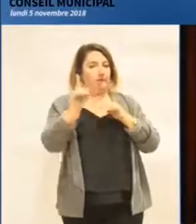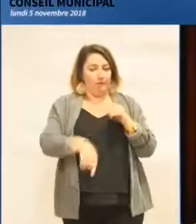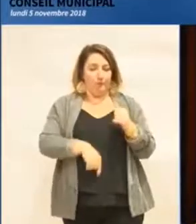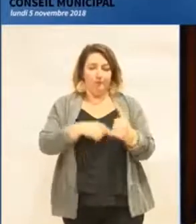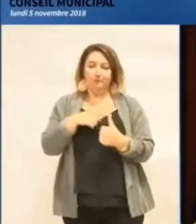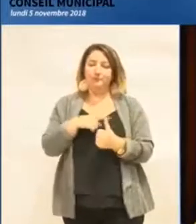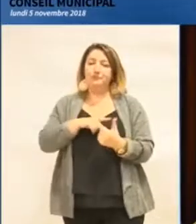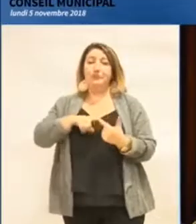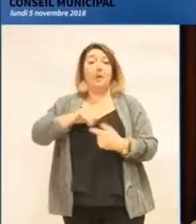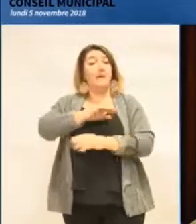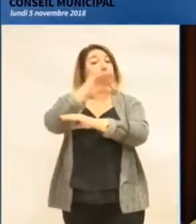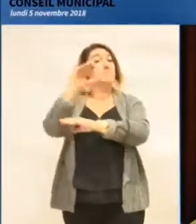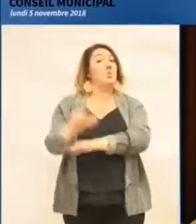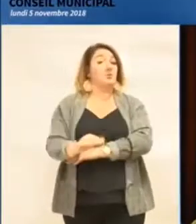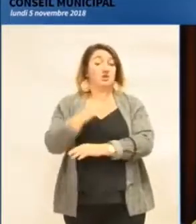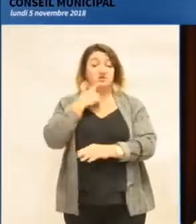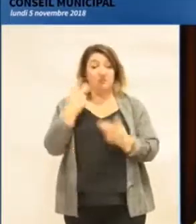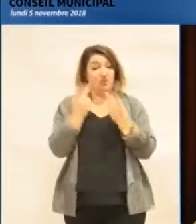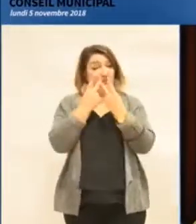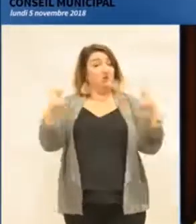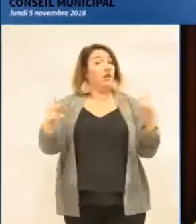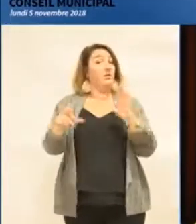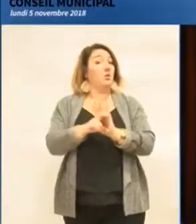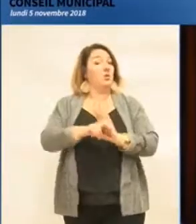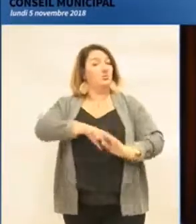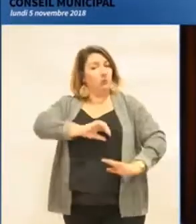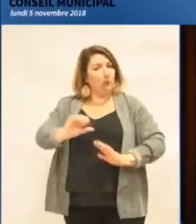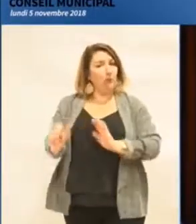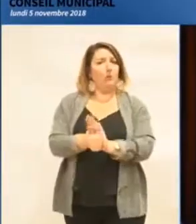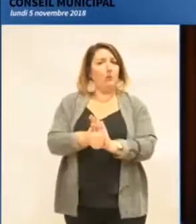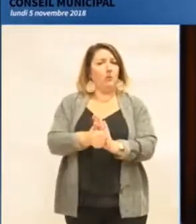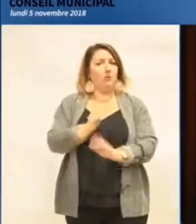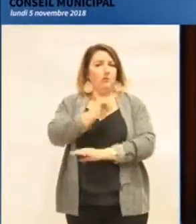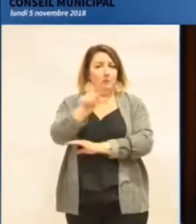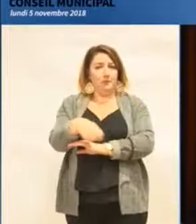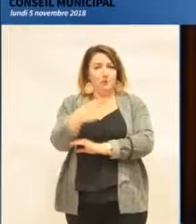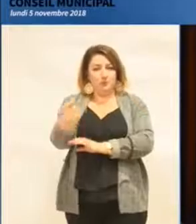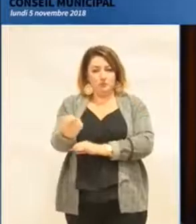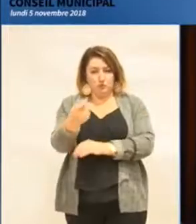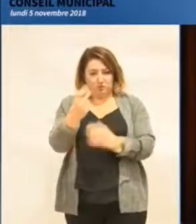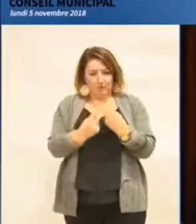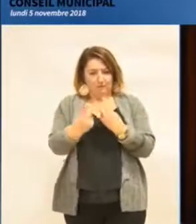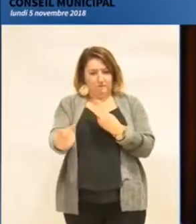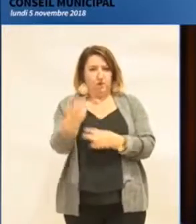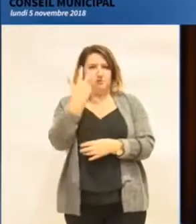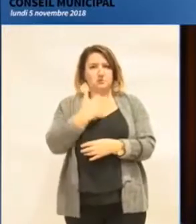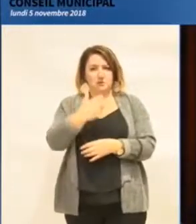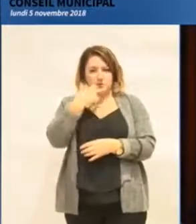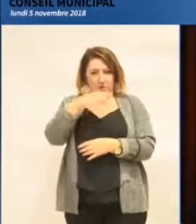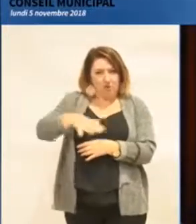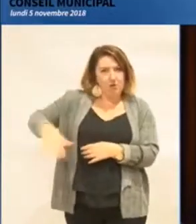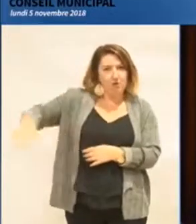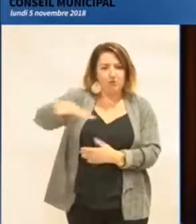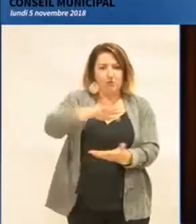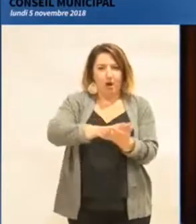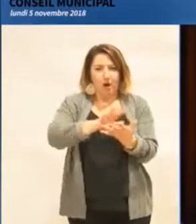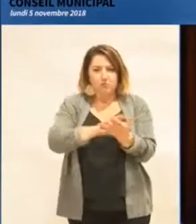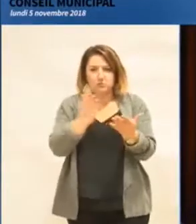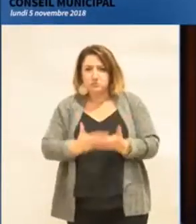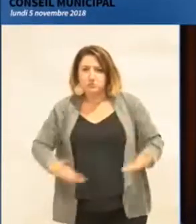le rôle que la ville peut se donner, entre autres, à l'égard de ses concitoyens, quel que soit leur âge, leur